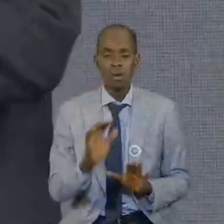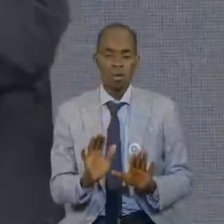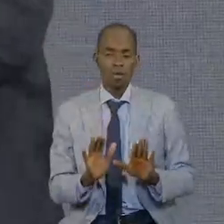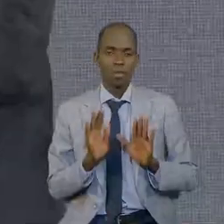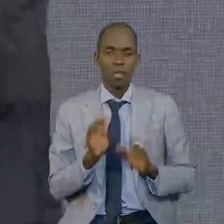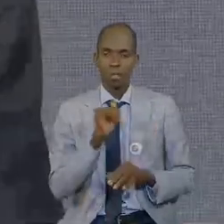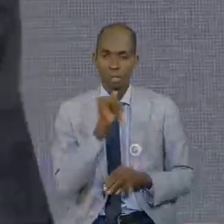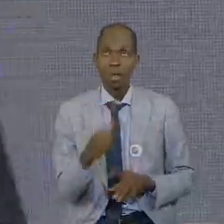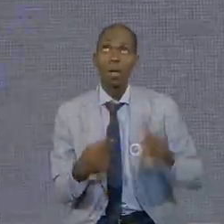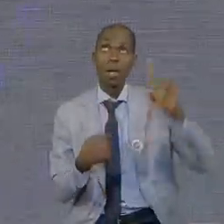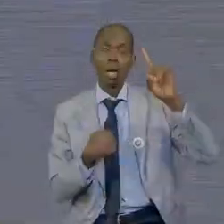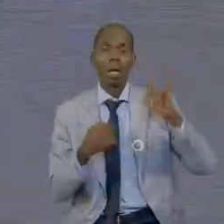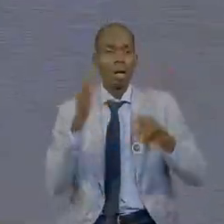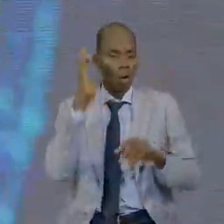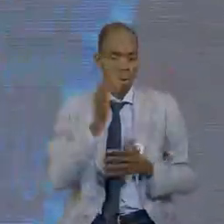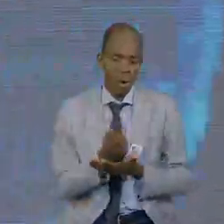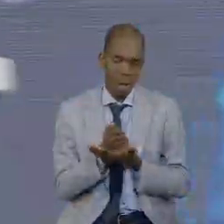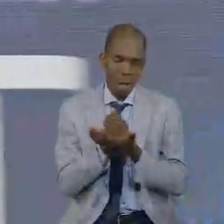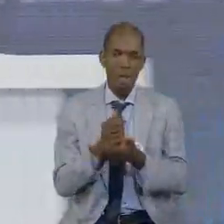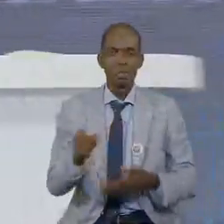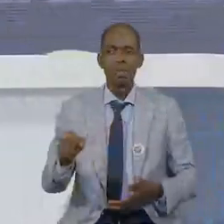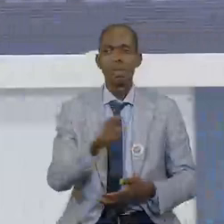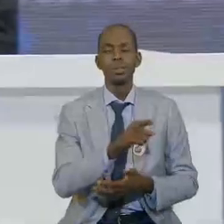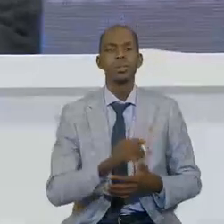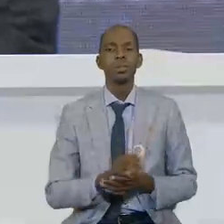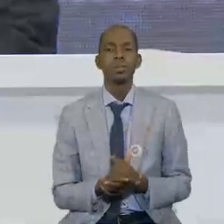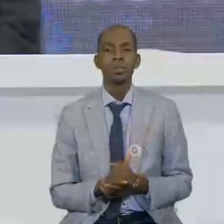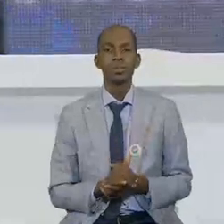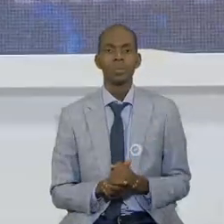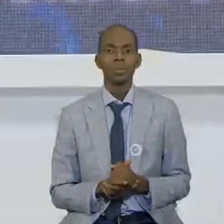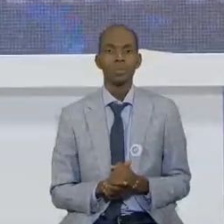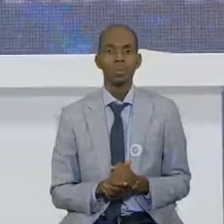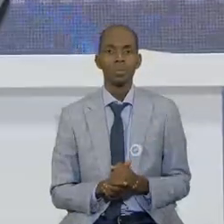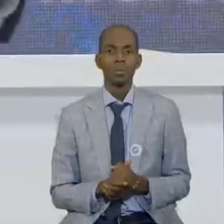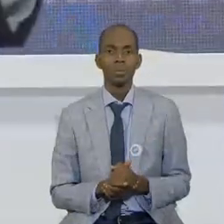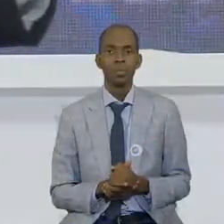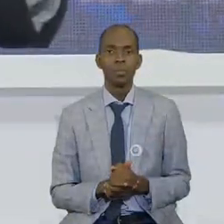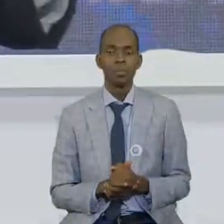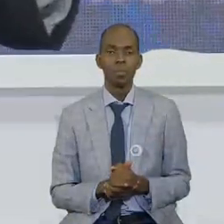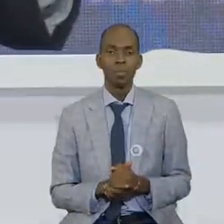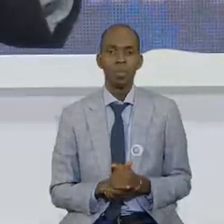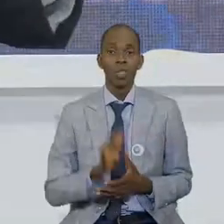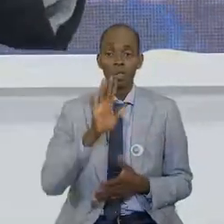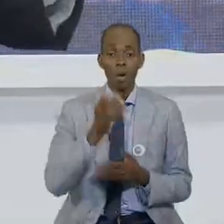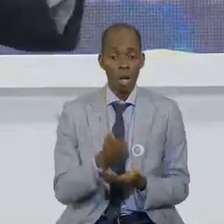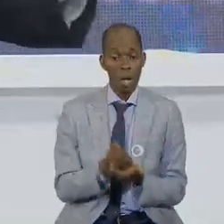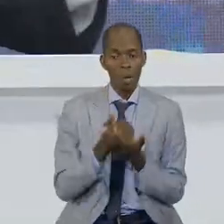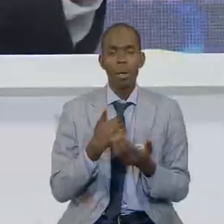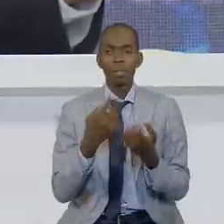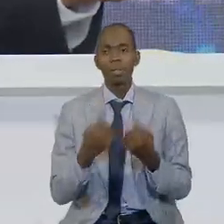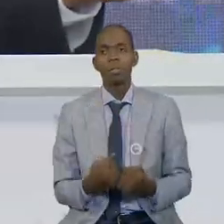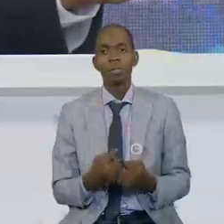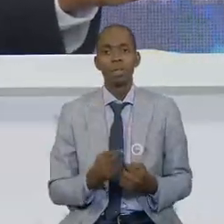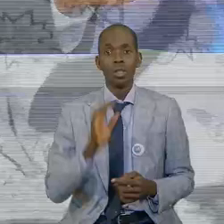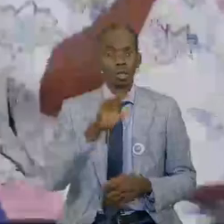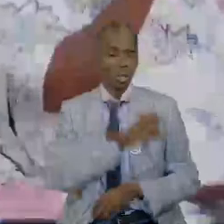I will help thee. Qui te dit ne crains rien, je viens à ton secours. Your help has come. Ton secours est venu. Your strength